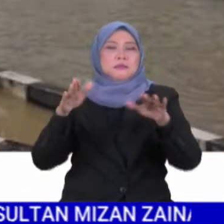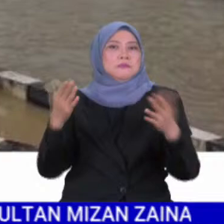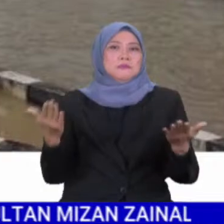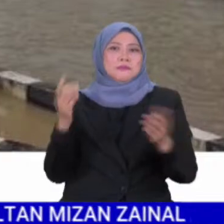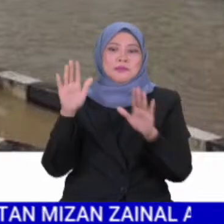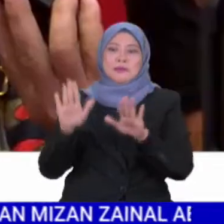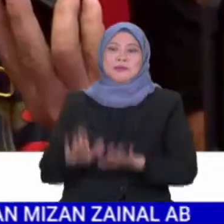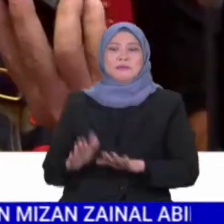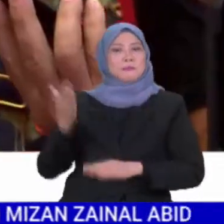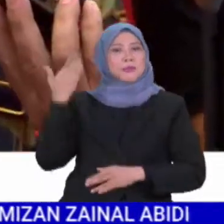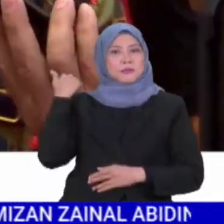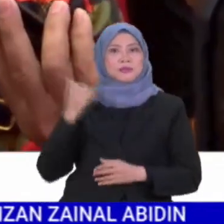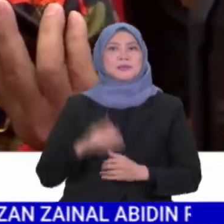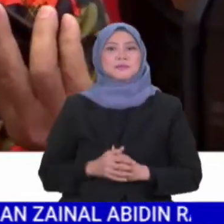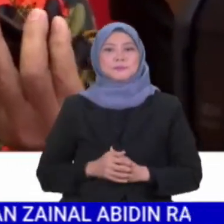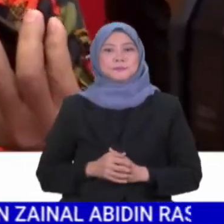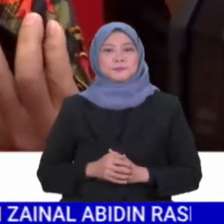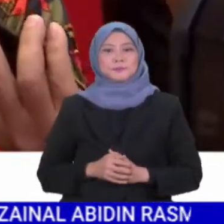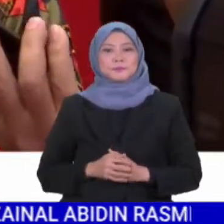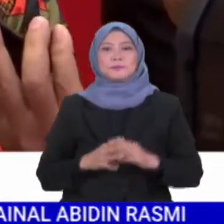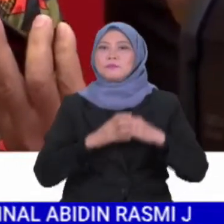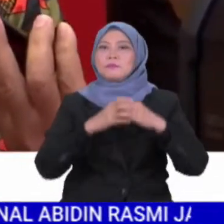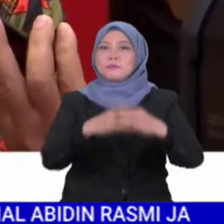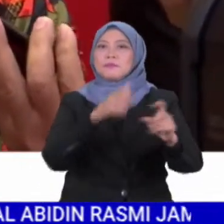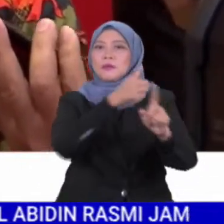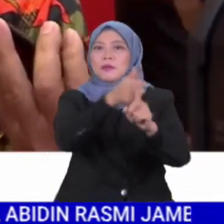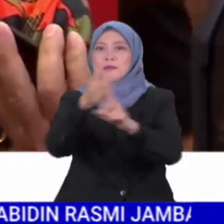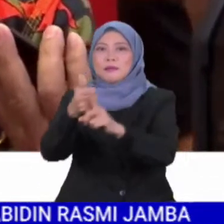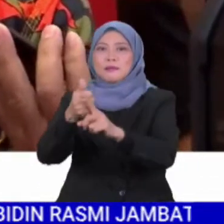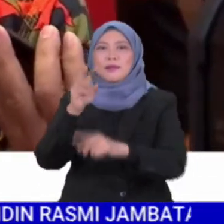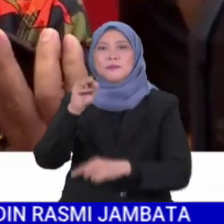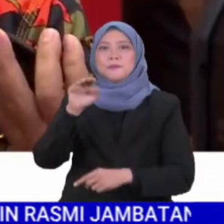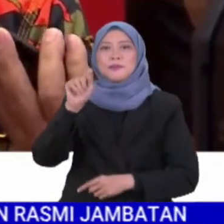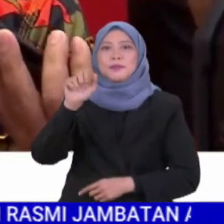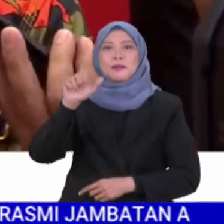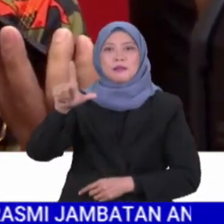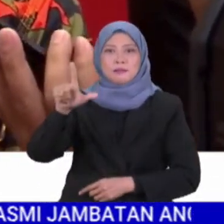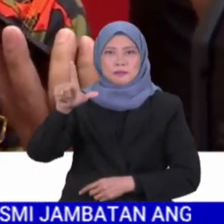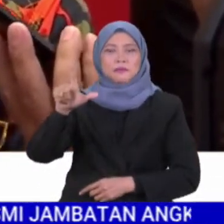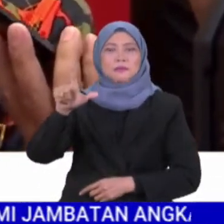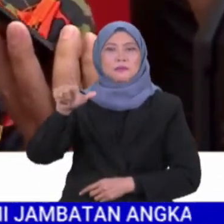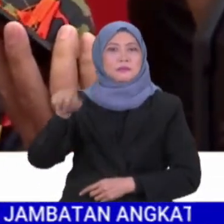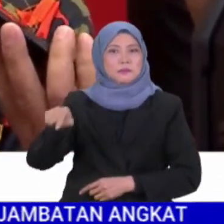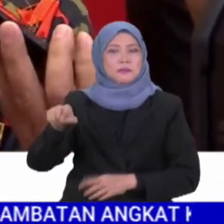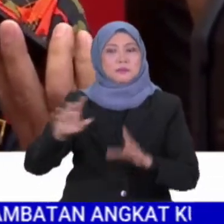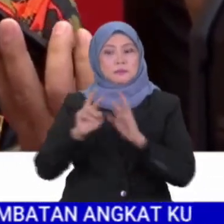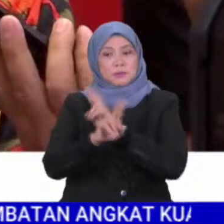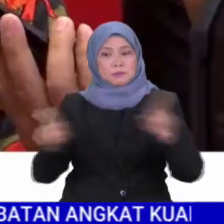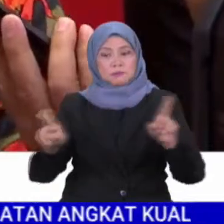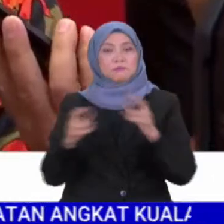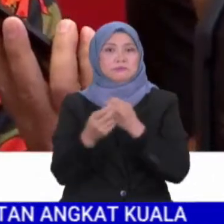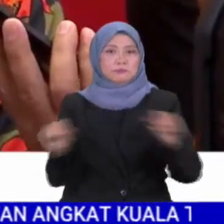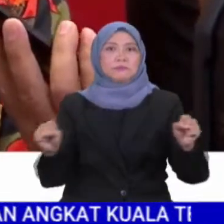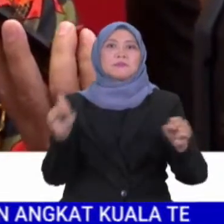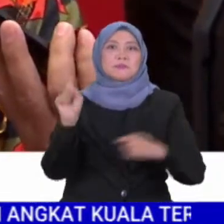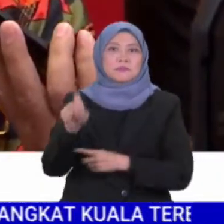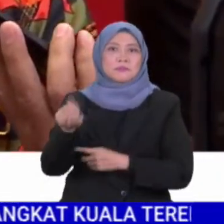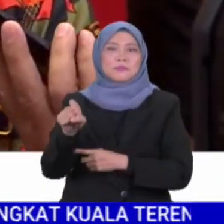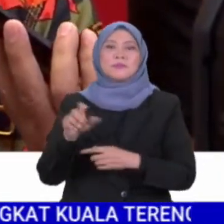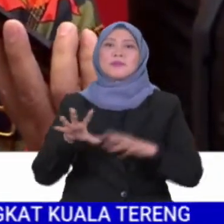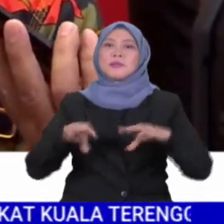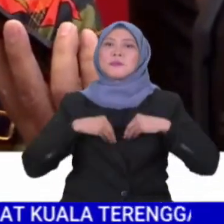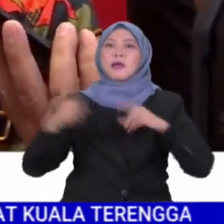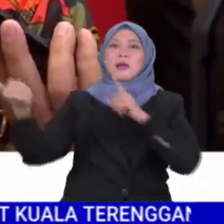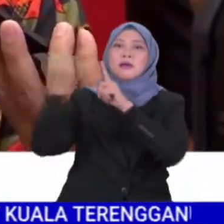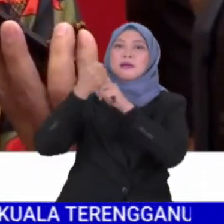Ahad lepas. Kita dah gerakkan arahan di bawah MTL kita lah, Monsun Timur Laut, persediaan kesiapsiagaan, dan kita juga menerima